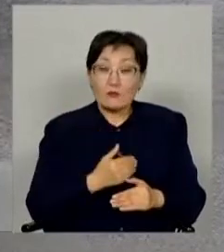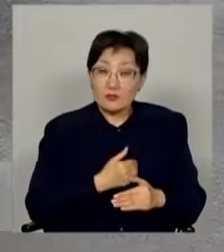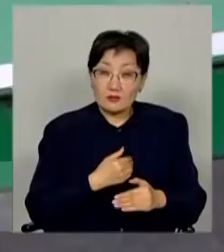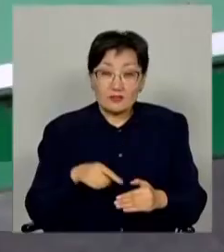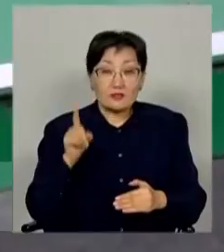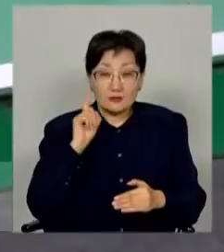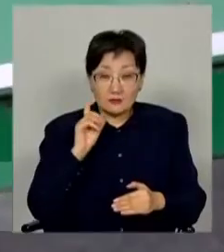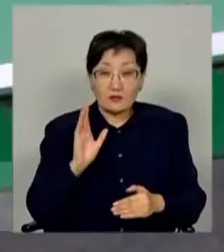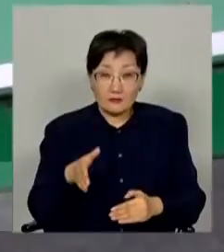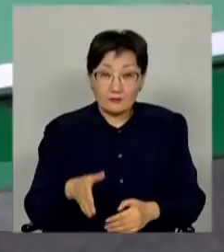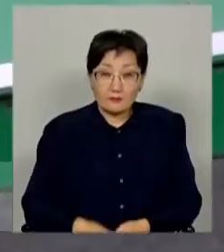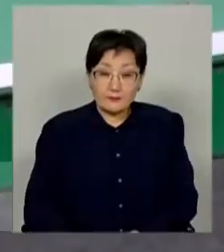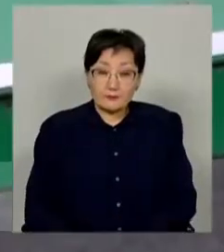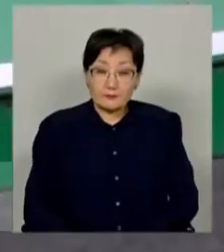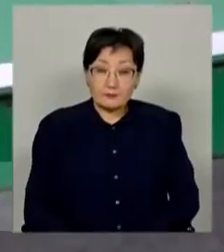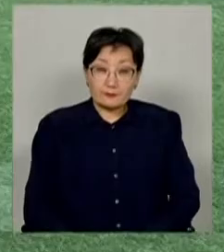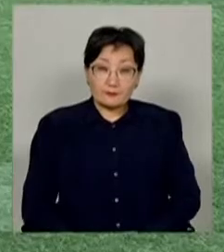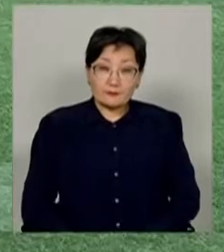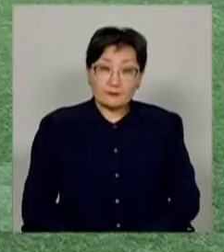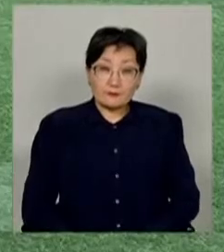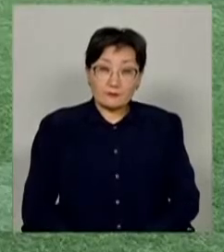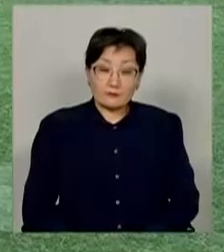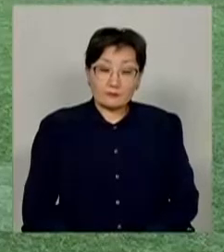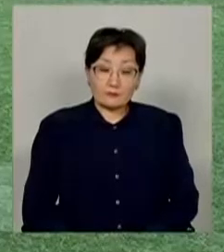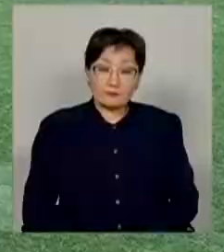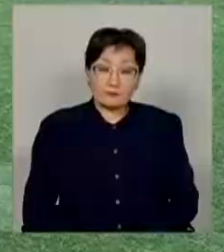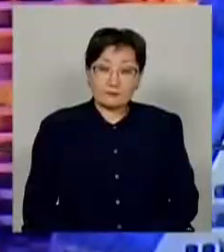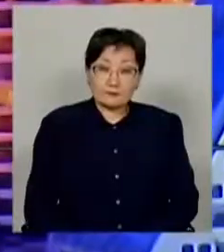тыңдалады. Ұлағат Арғын жақсылық тілеп берген Алматы телеарнасы.